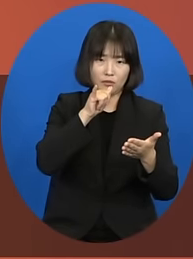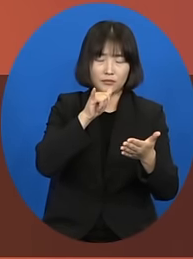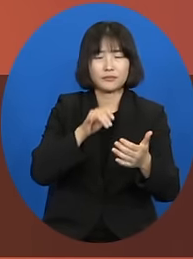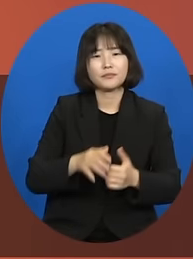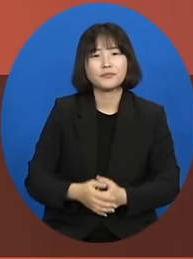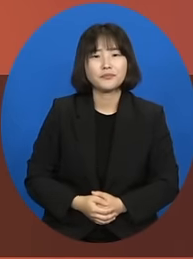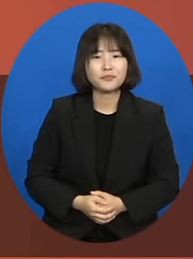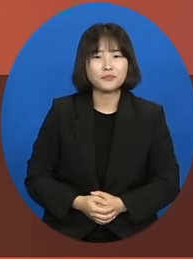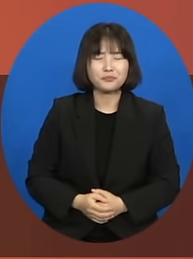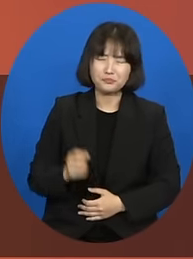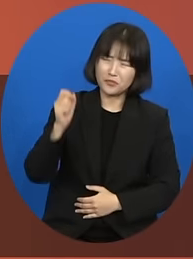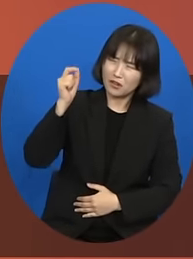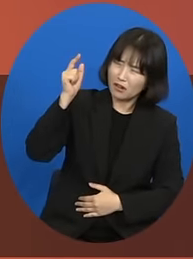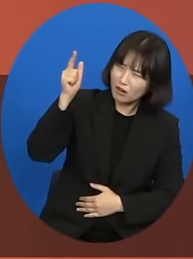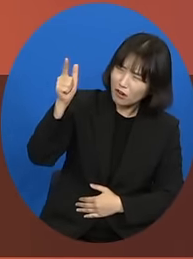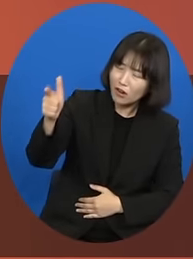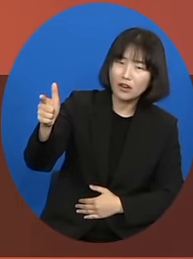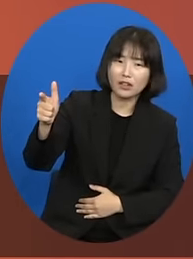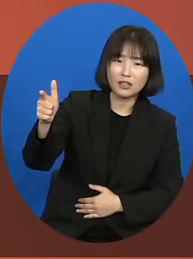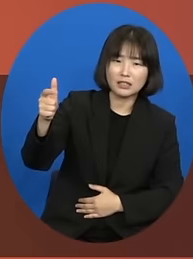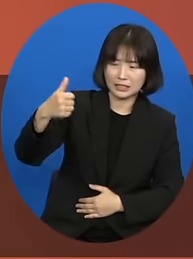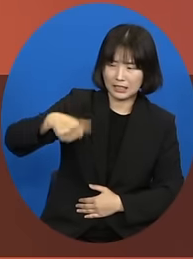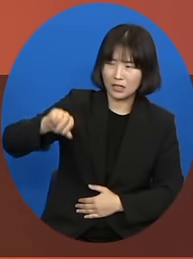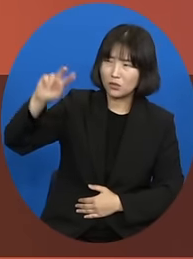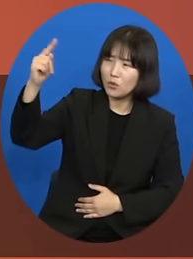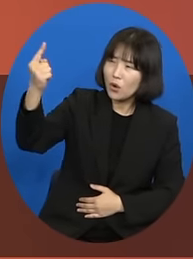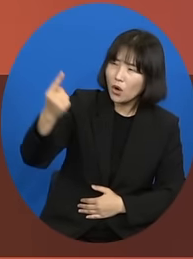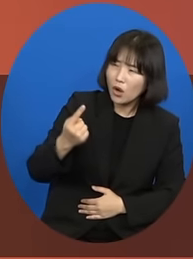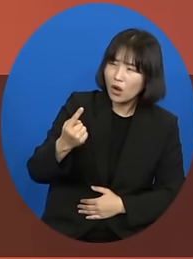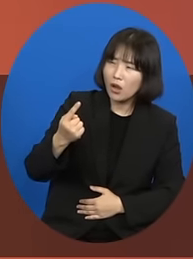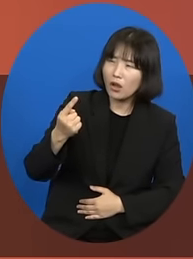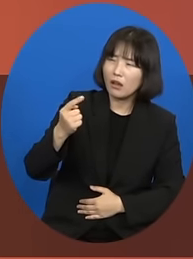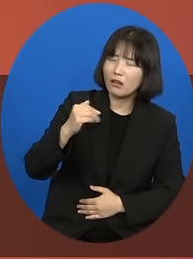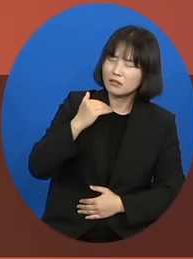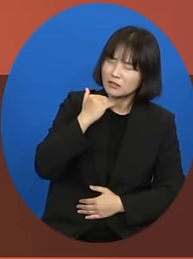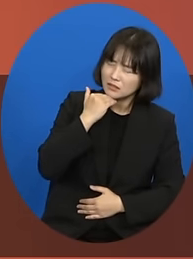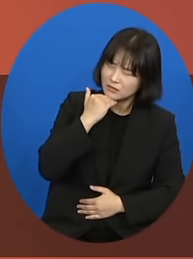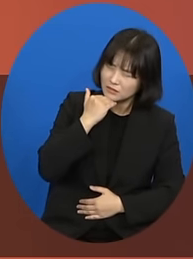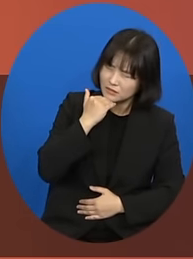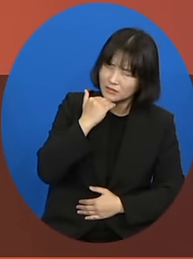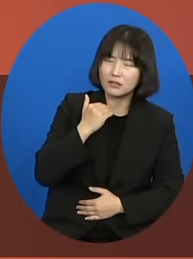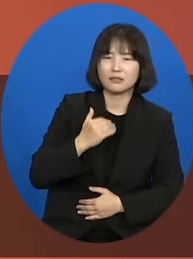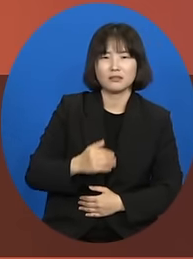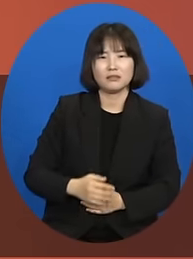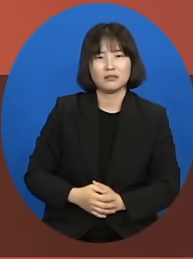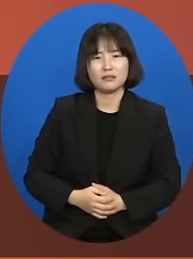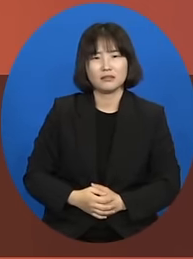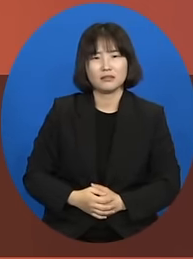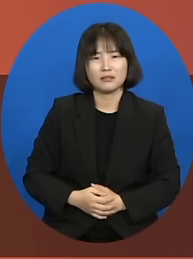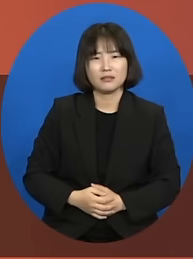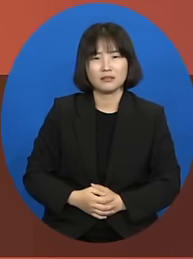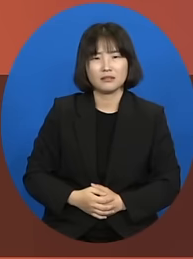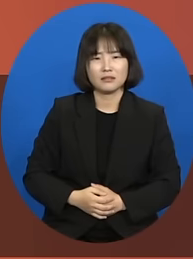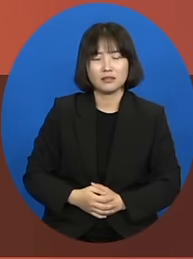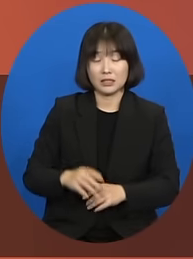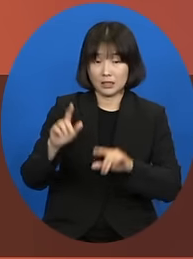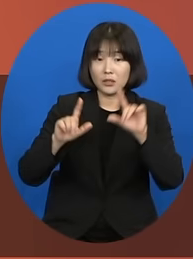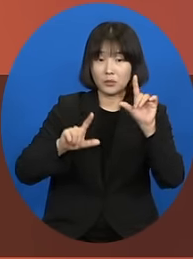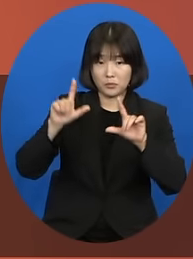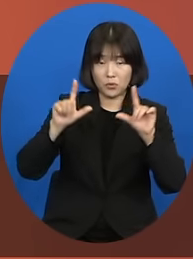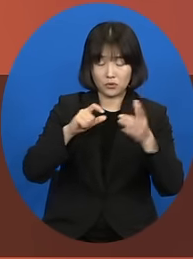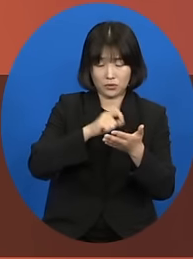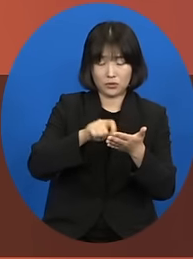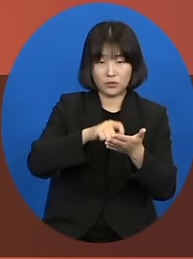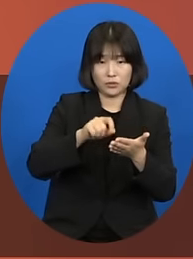있습니다. 먼 곳에서부터 그 아들이 돌아오기만을 그 아버지는 날마다 동네 입구에 나가서 기다리고 있는 모습을